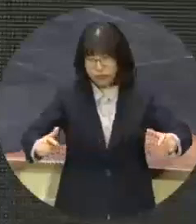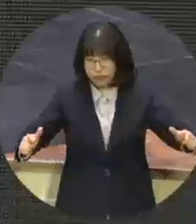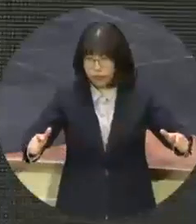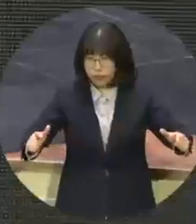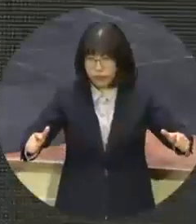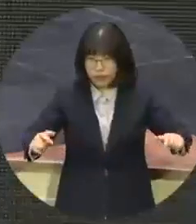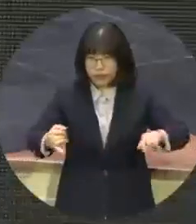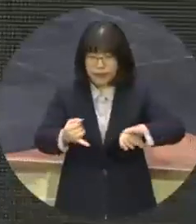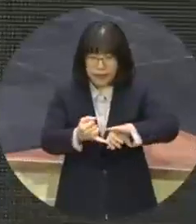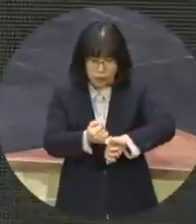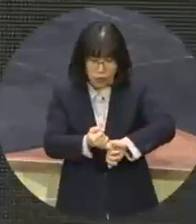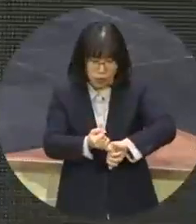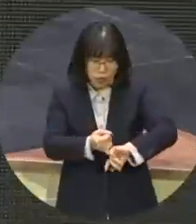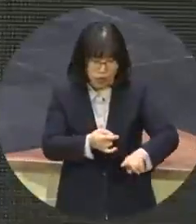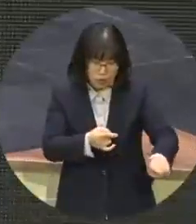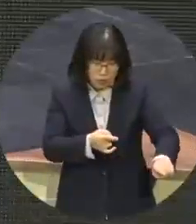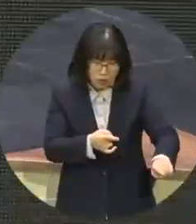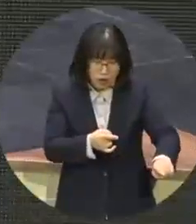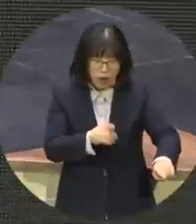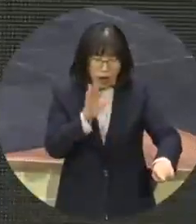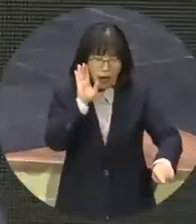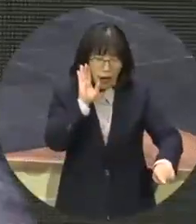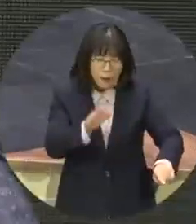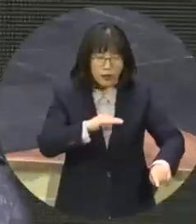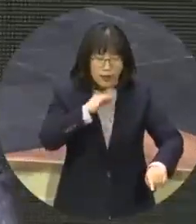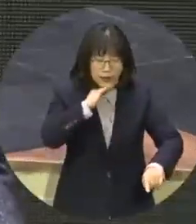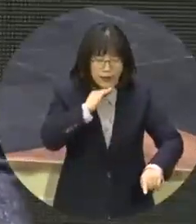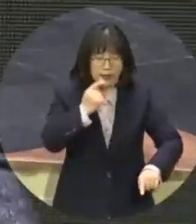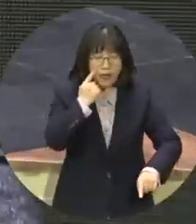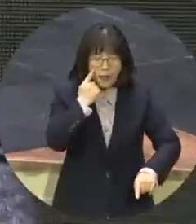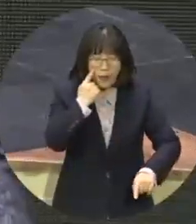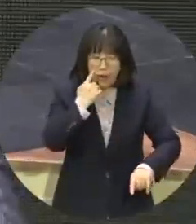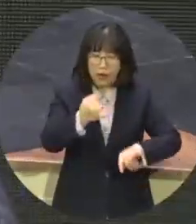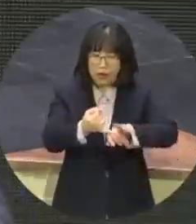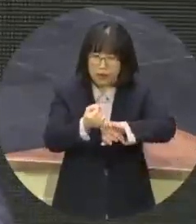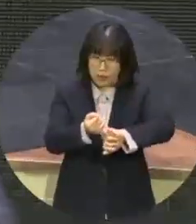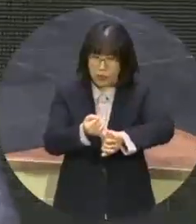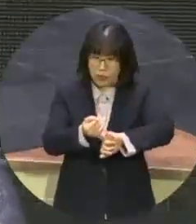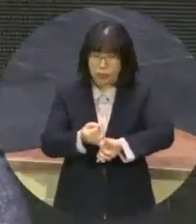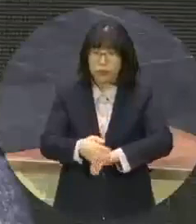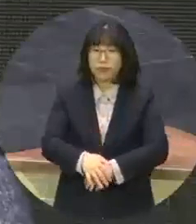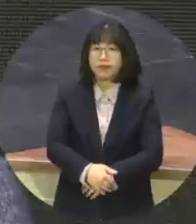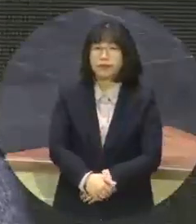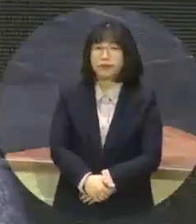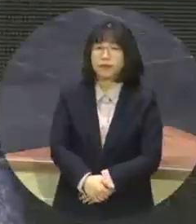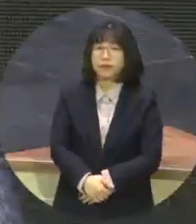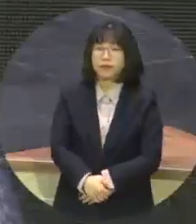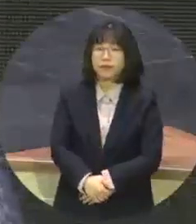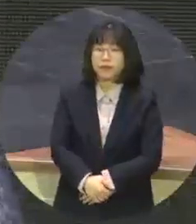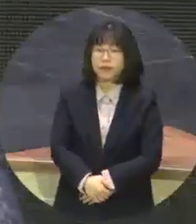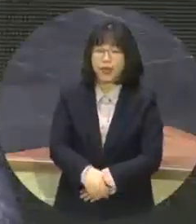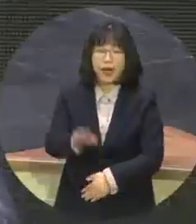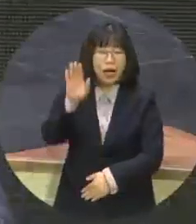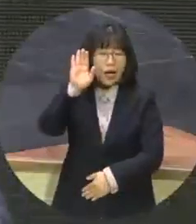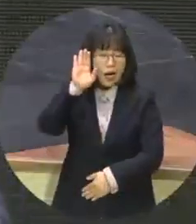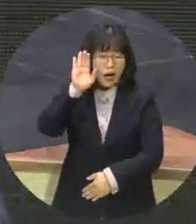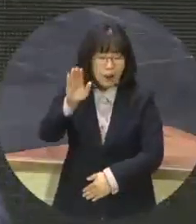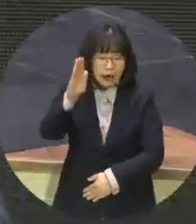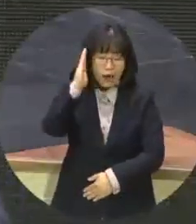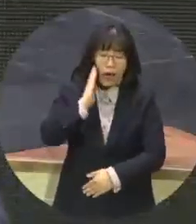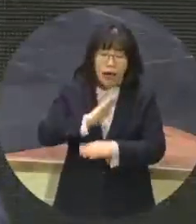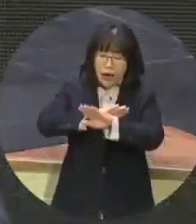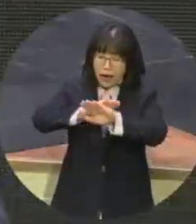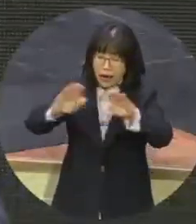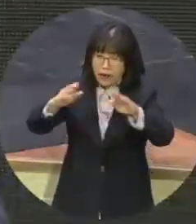없도록 내가 주나 안 주나 그렇게 기다려봐라. 하나님께서 약속을 했어요. 엄청나게 내가 하늘의 별처럼 너 후손